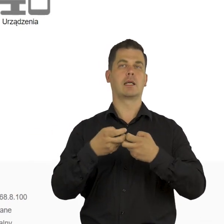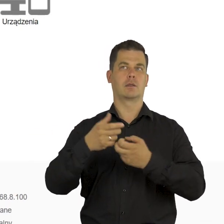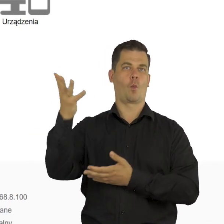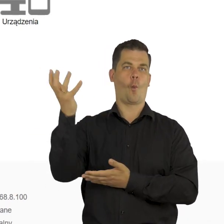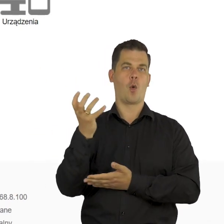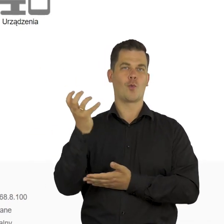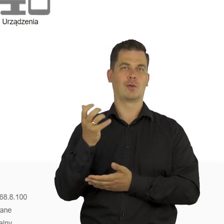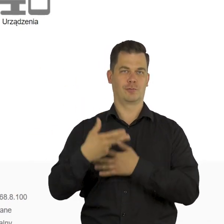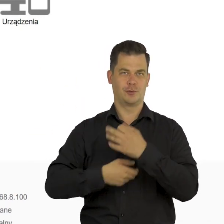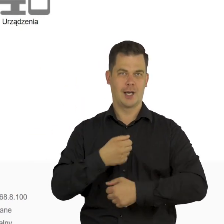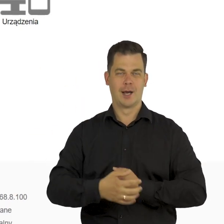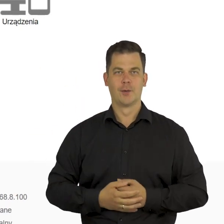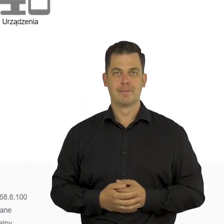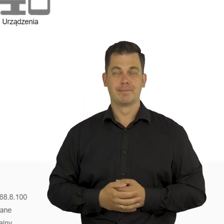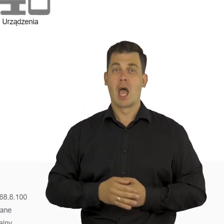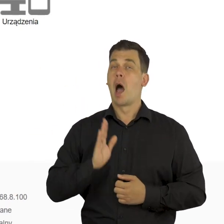korzystać z internetu.